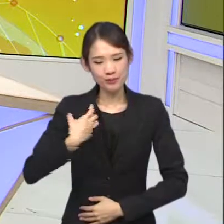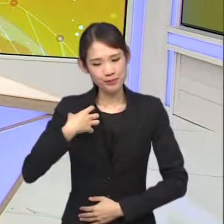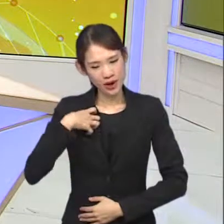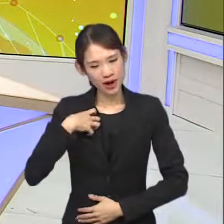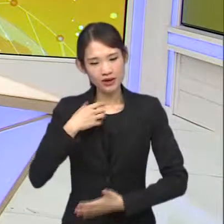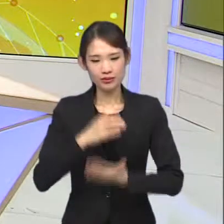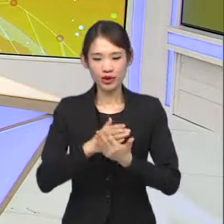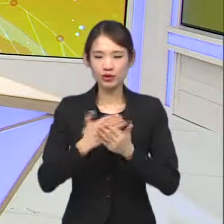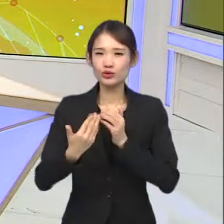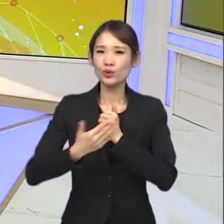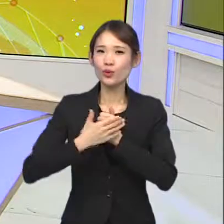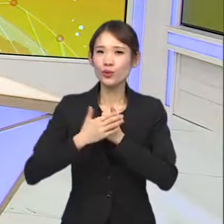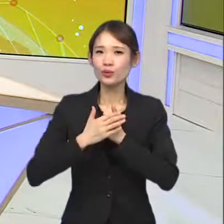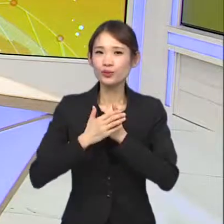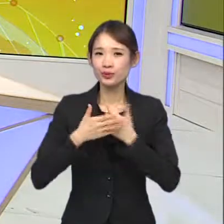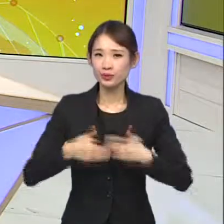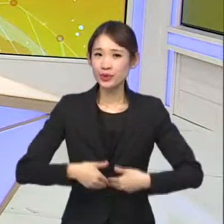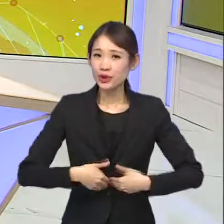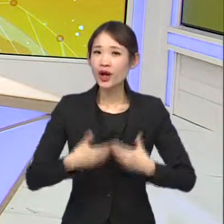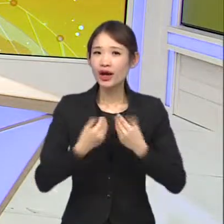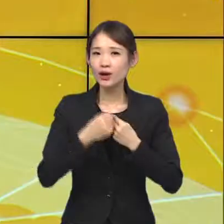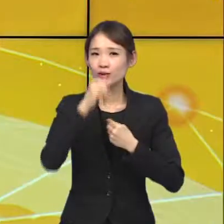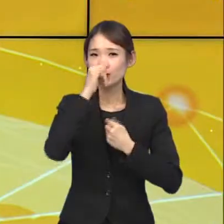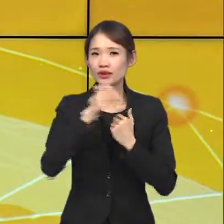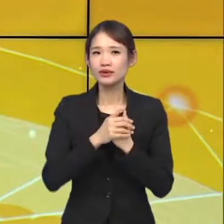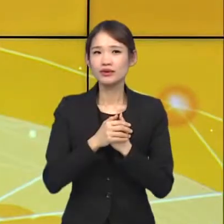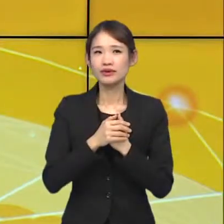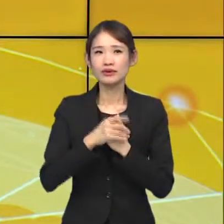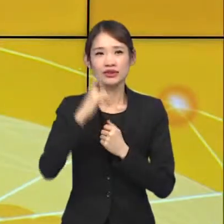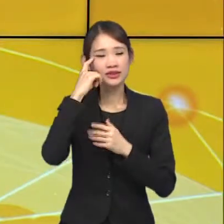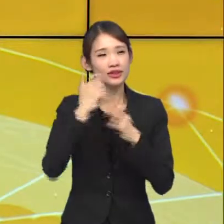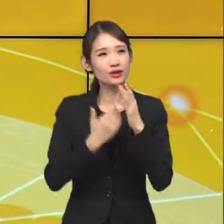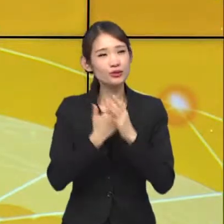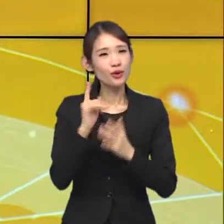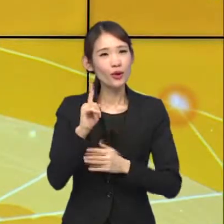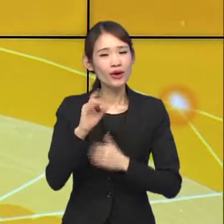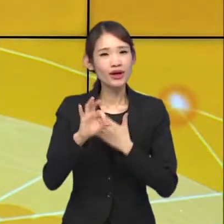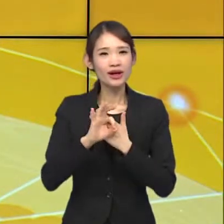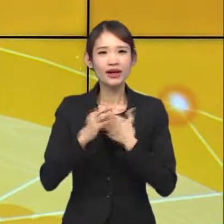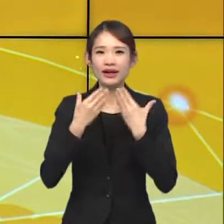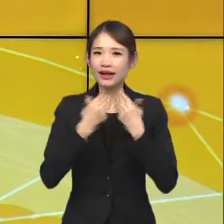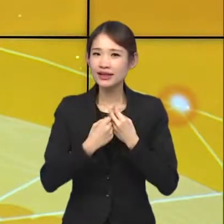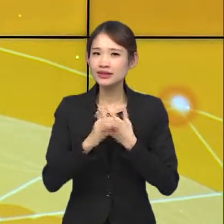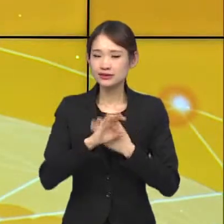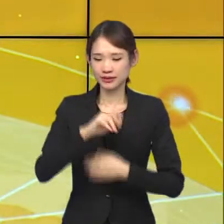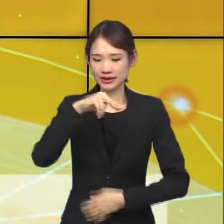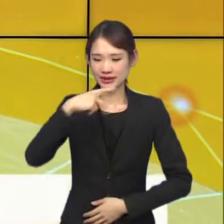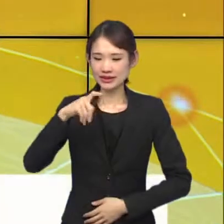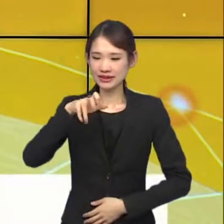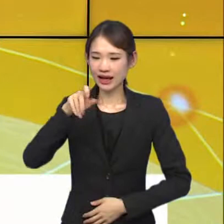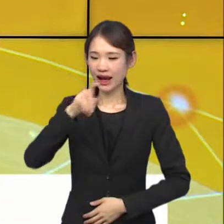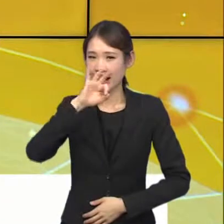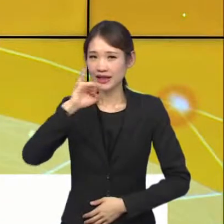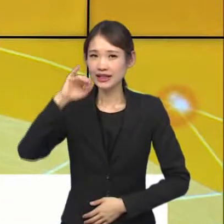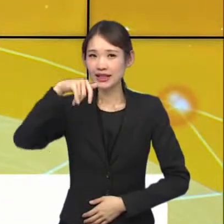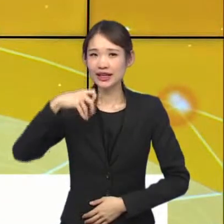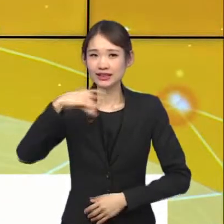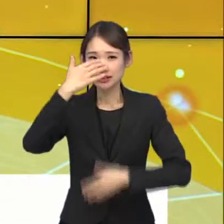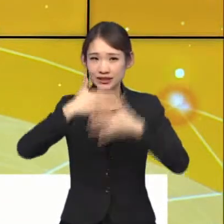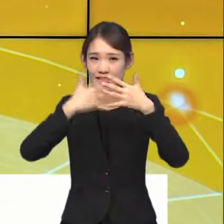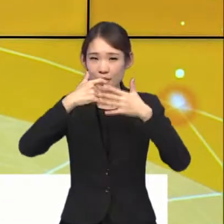도움을 필요로 하는 경우도 많을 거 같은데 그래서 생각나는게 뭐 스카이 캐슬을 입시 코디네이터 요즘 뭐 워낙 인기가